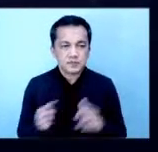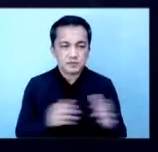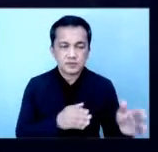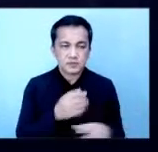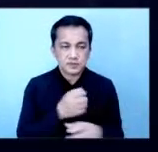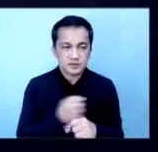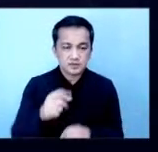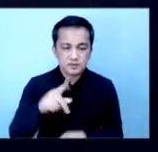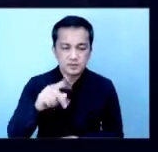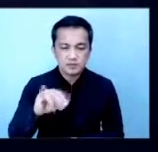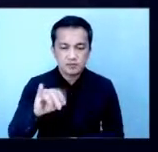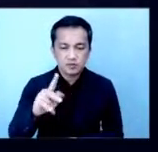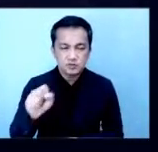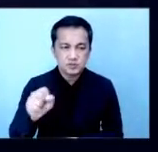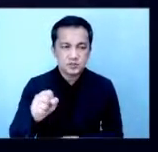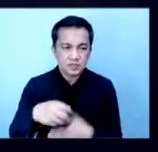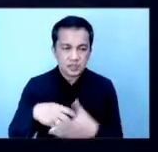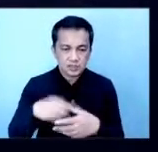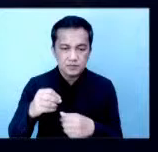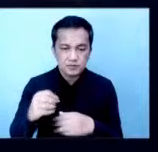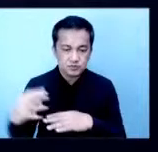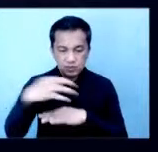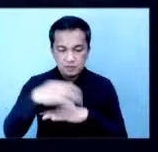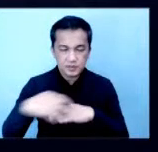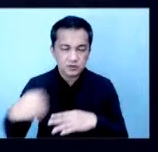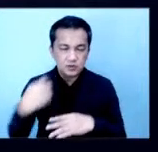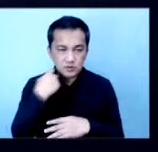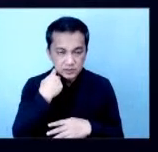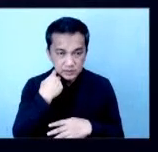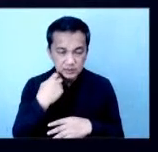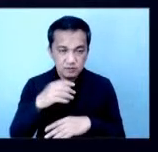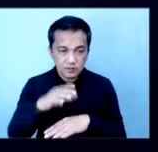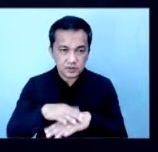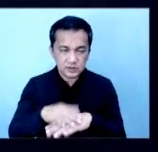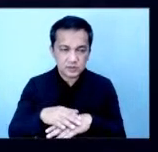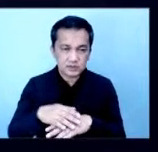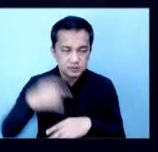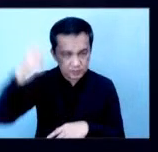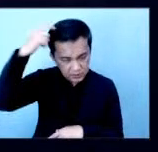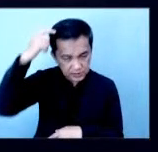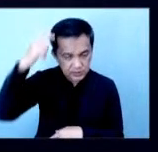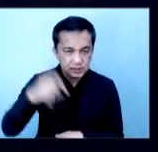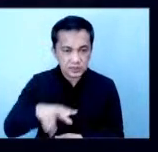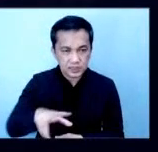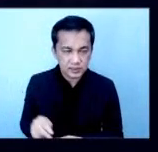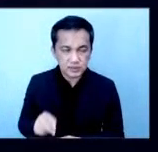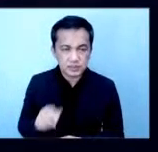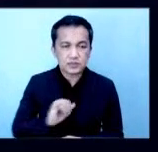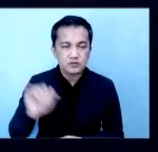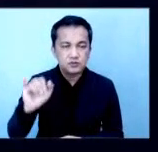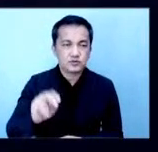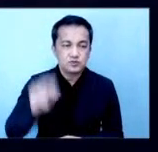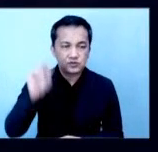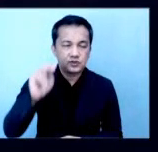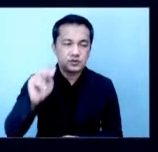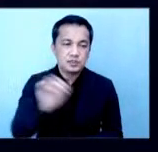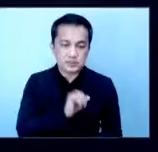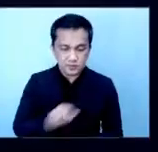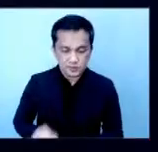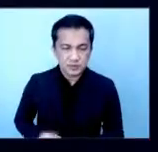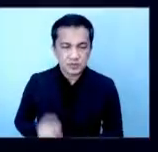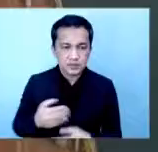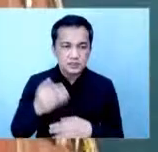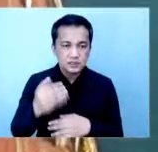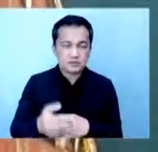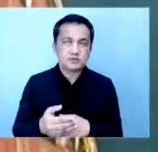FIVOX ang inilabas nilang tsunami warning kanina sa coastal areas ng Batanes, Cagayan, Ilocos Norte at Isabela kasunod ng lindol